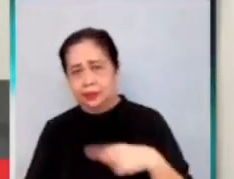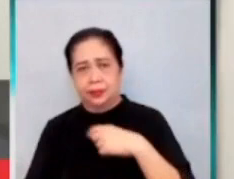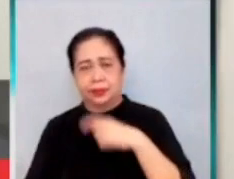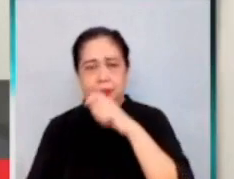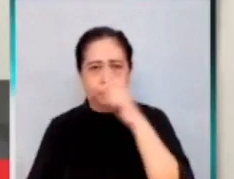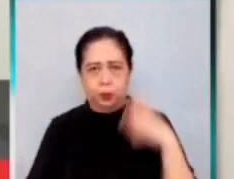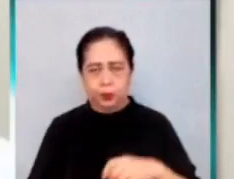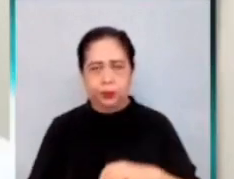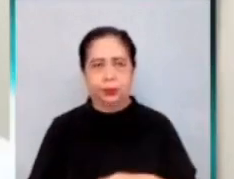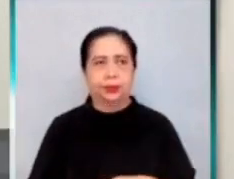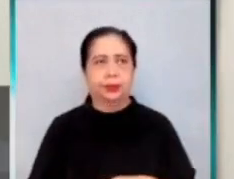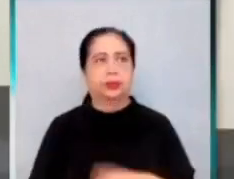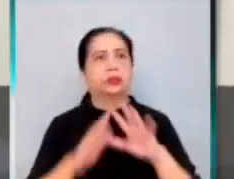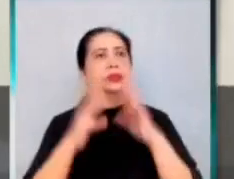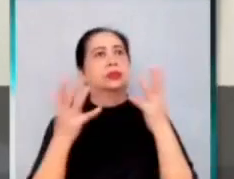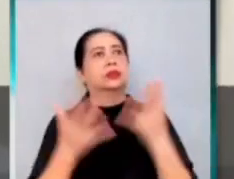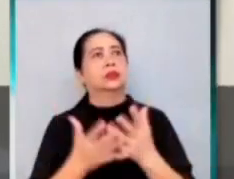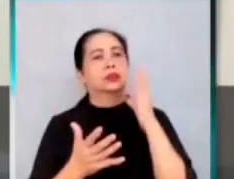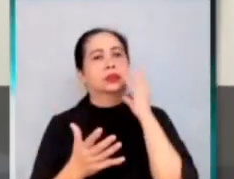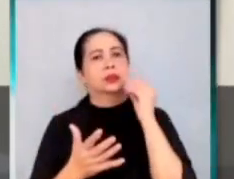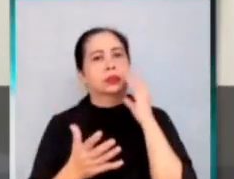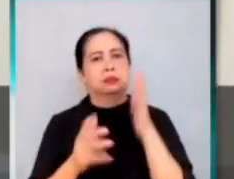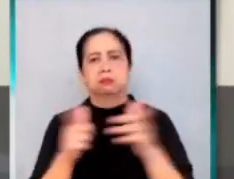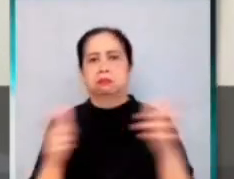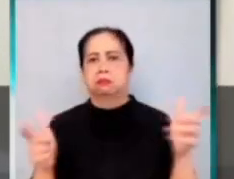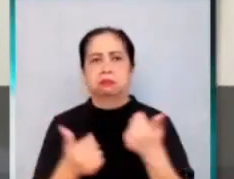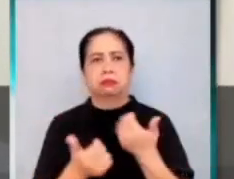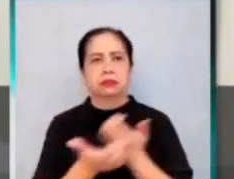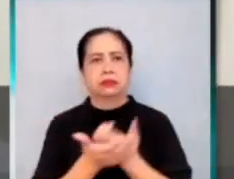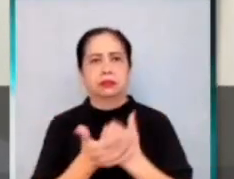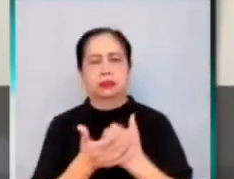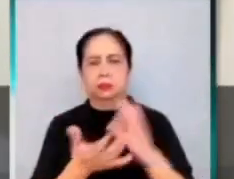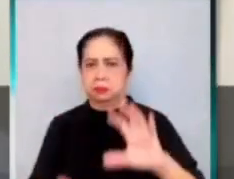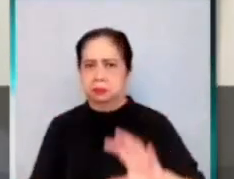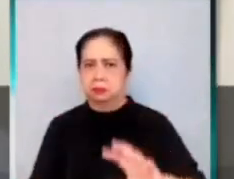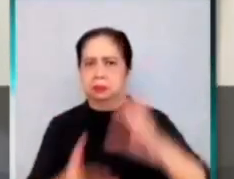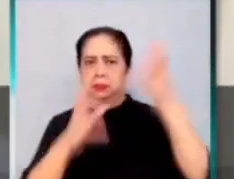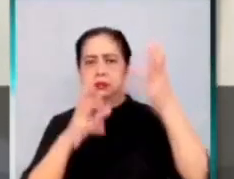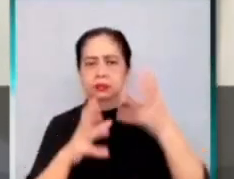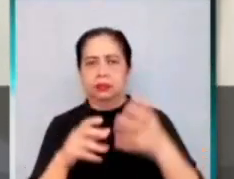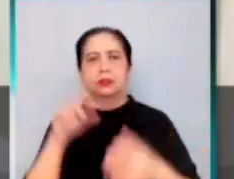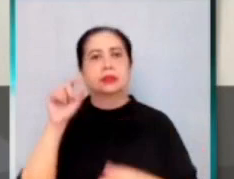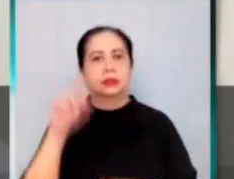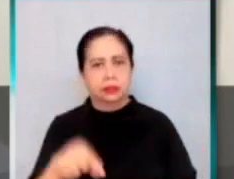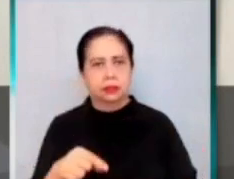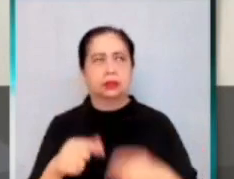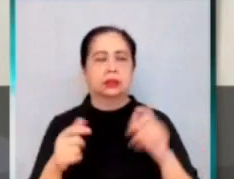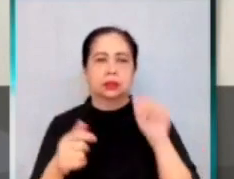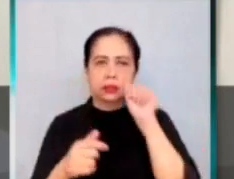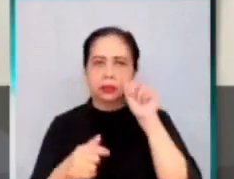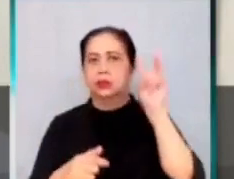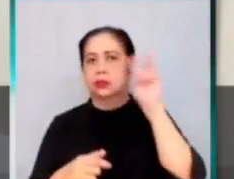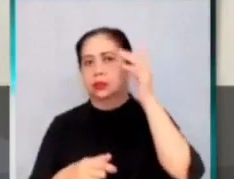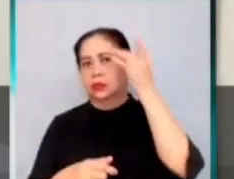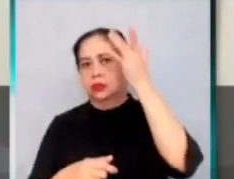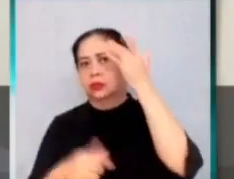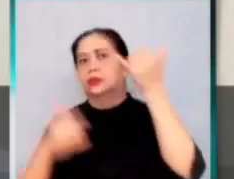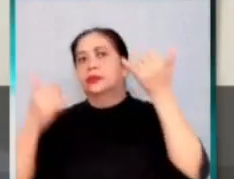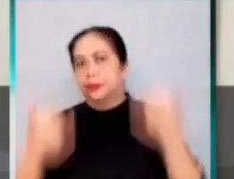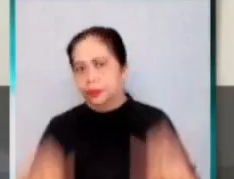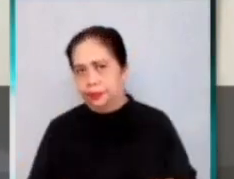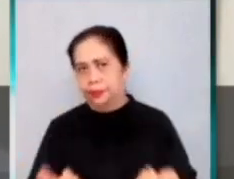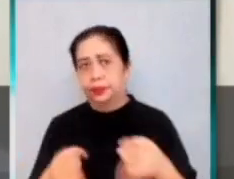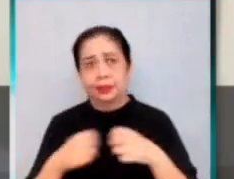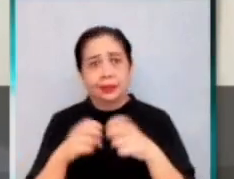is experiencing major economic disruptions, this is a wake-up call for us now. Even if you have money